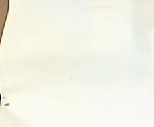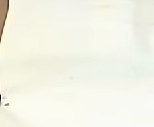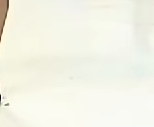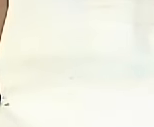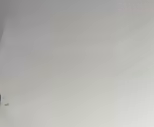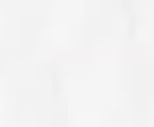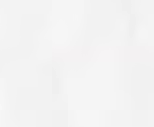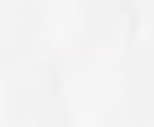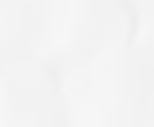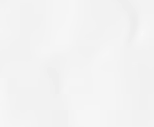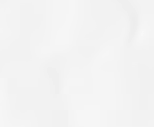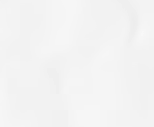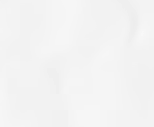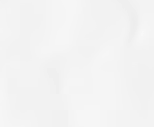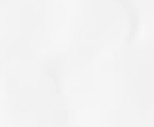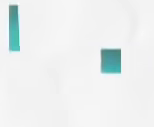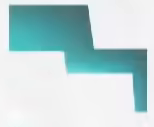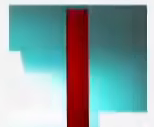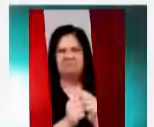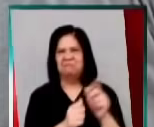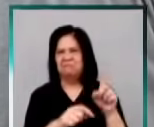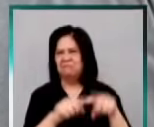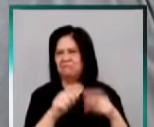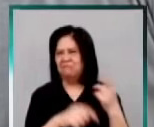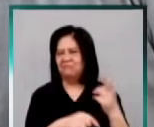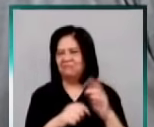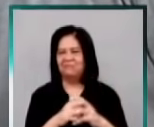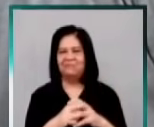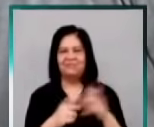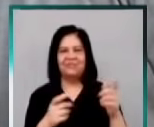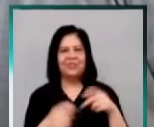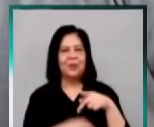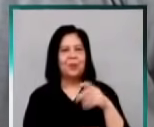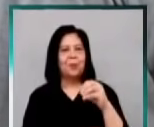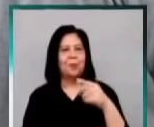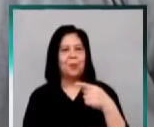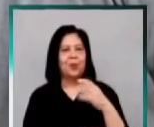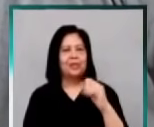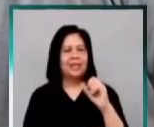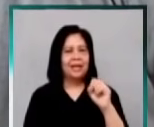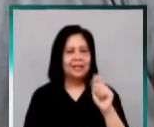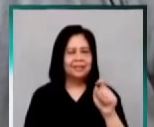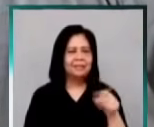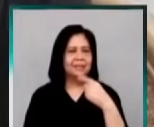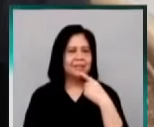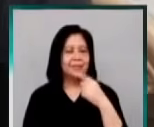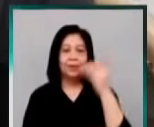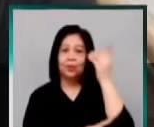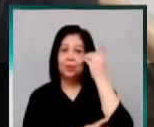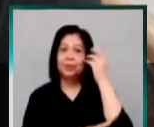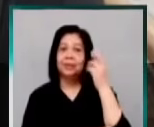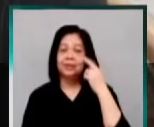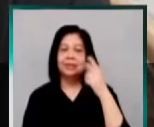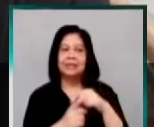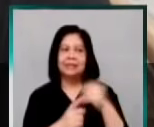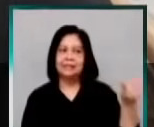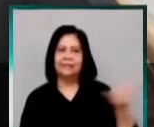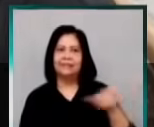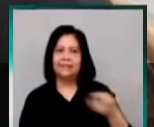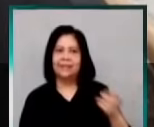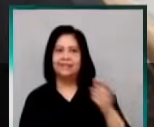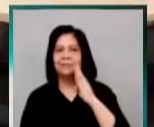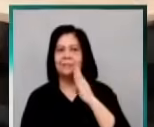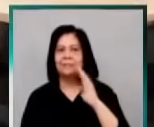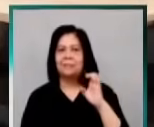accomplice. Sa Figure It Out podcast ina Gabby at Khalil, sinabi ni Dominic na niyaya niya si Bea na pumunta